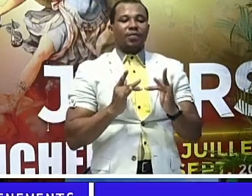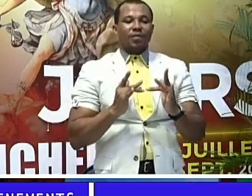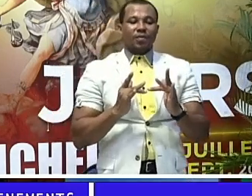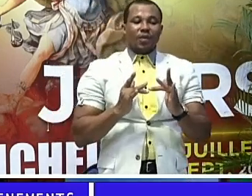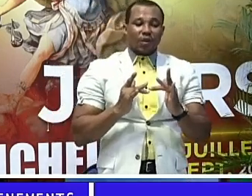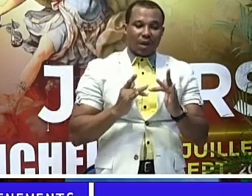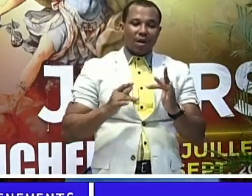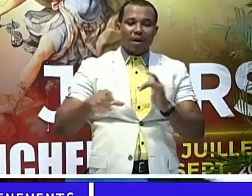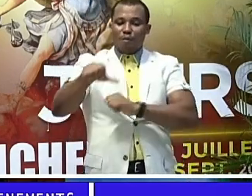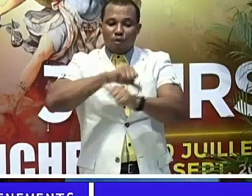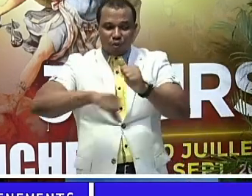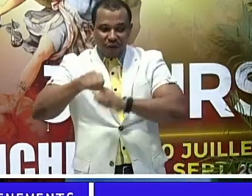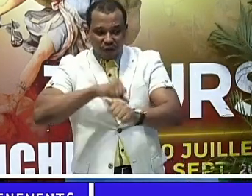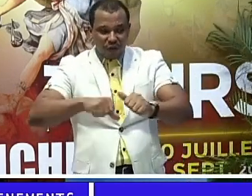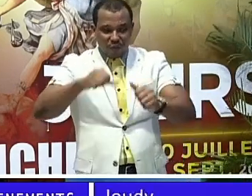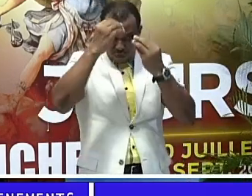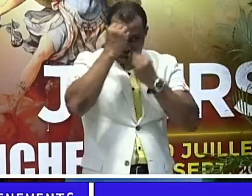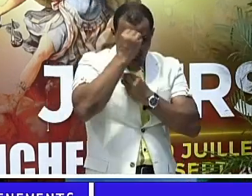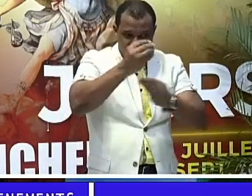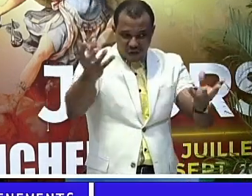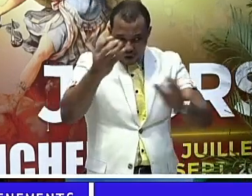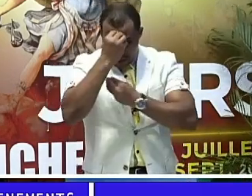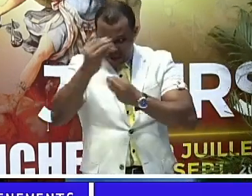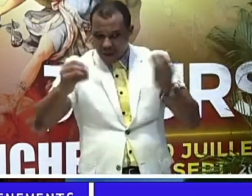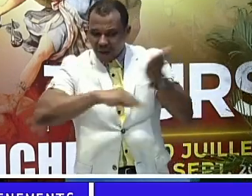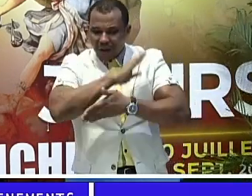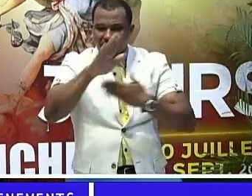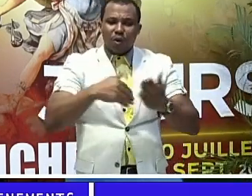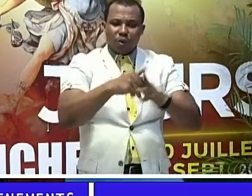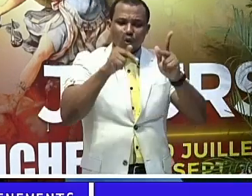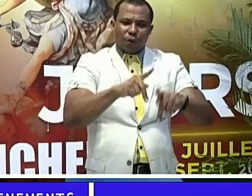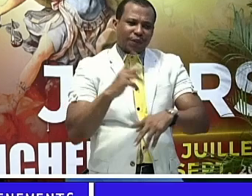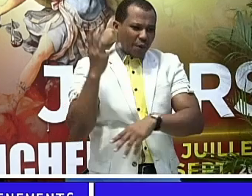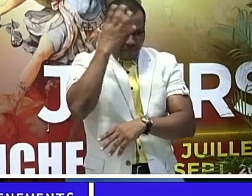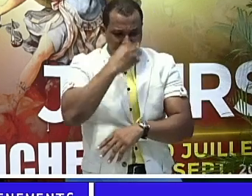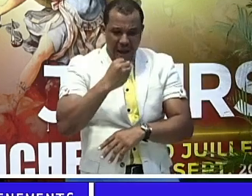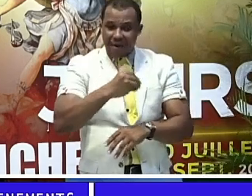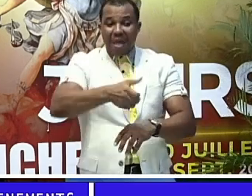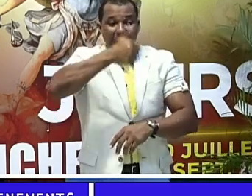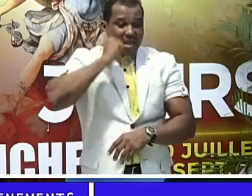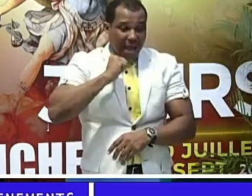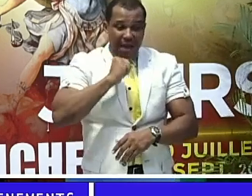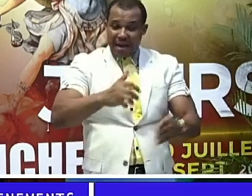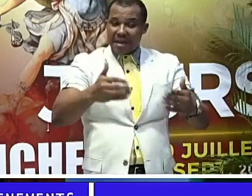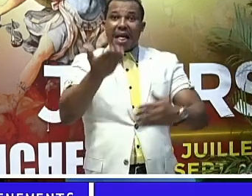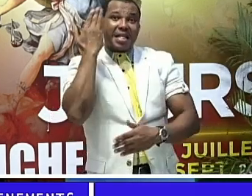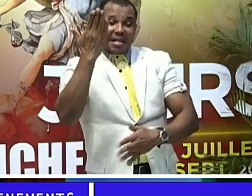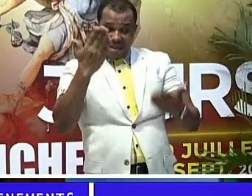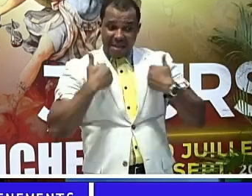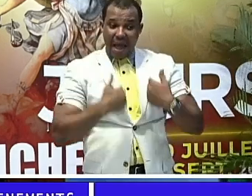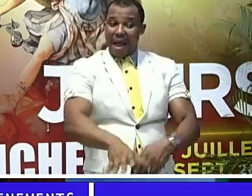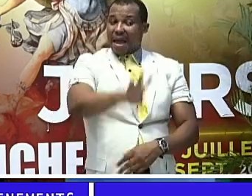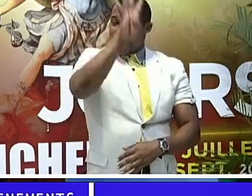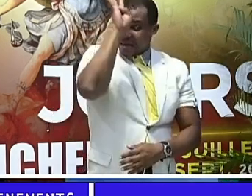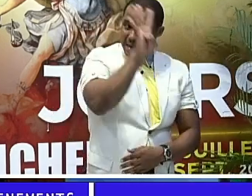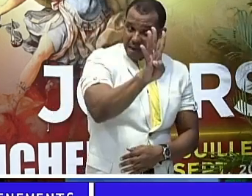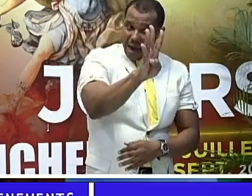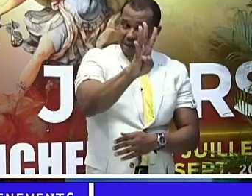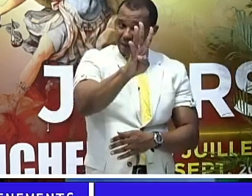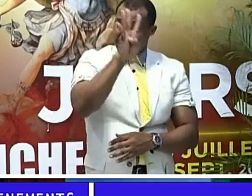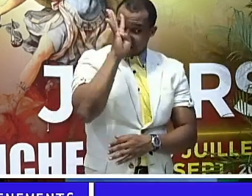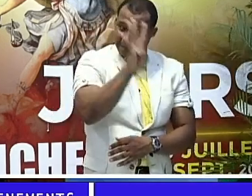permettre à monde à l'étranger vivre le pèlerinage là. Il y a 4000 personnes sur le réseau qui ont fait pèlerinage là, ensemble avec